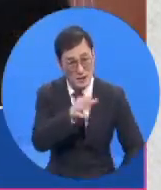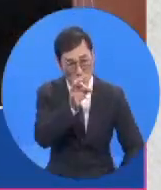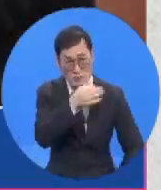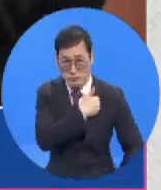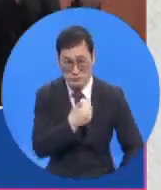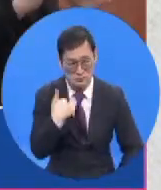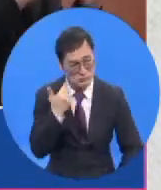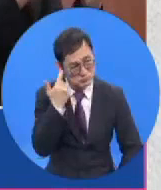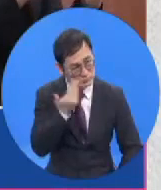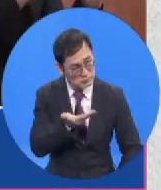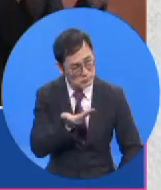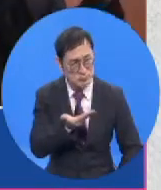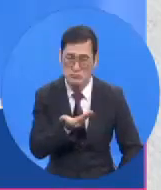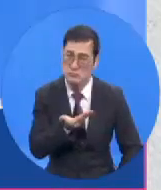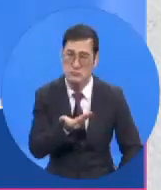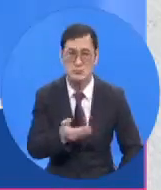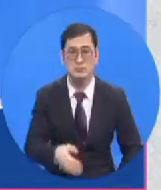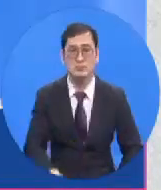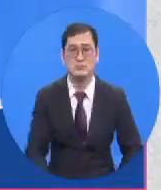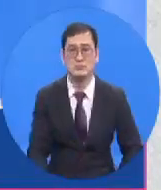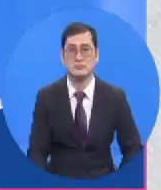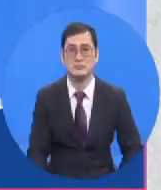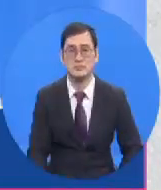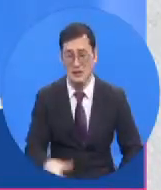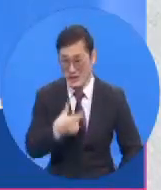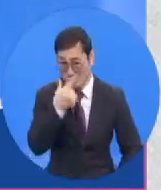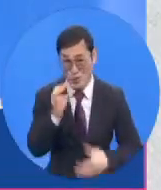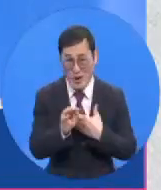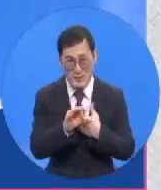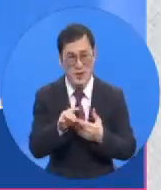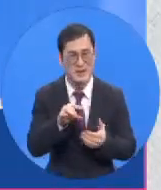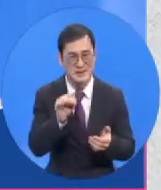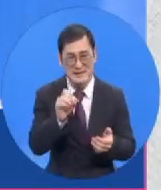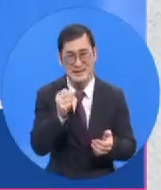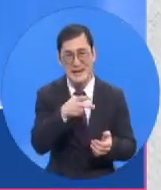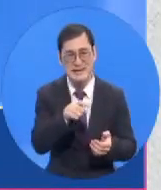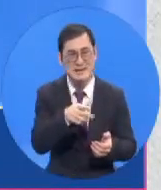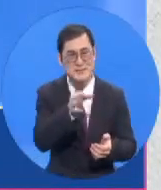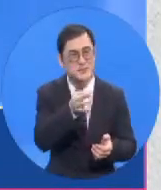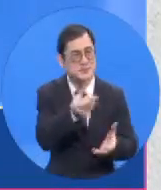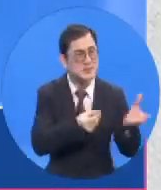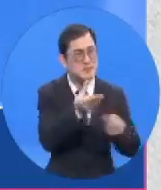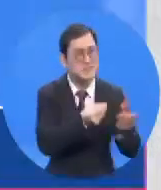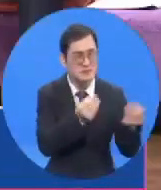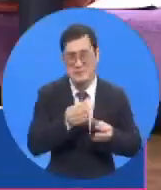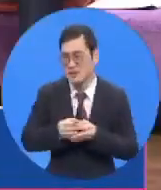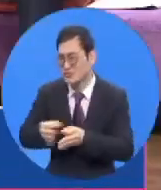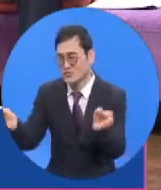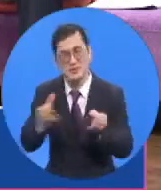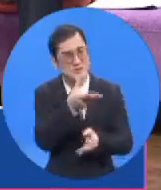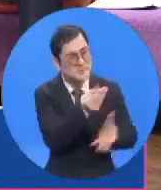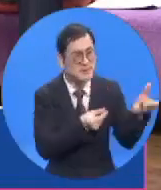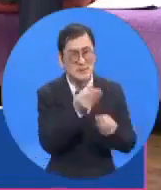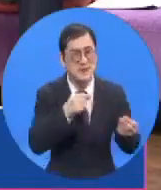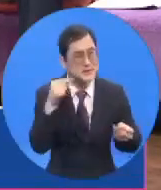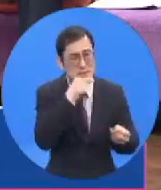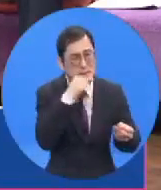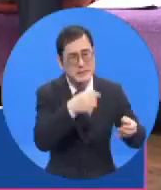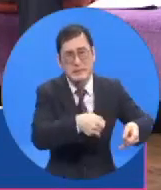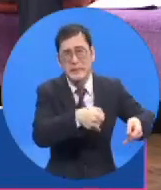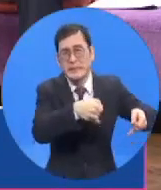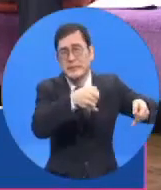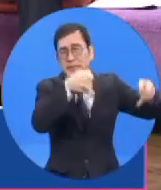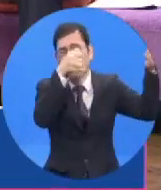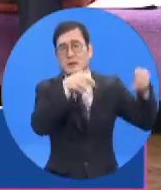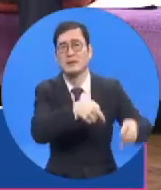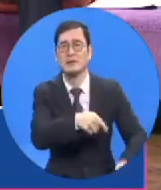그냥 있는 거 다 주고 나중에 또 추경하고 또 안 되면 또 세금 걷어오고 이게 언제까지 반복될 수 있는 일인지 솔직하게